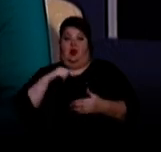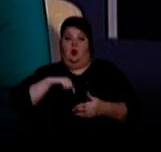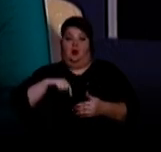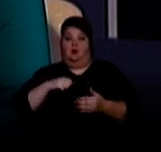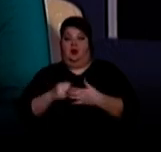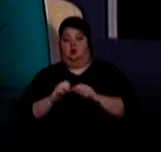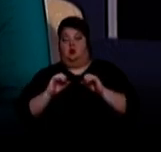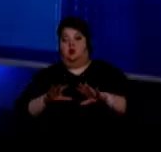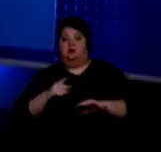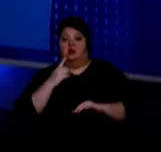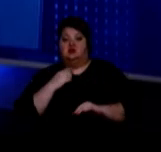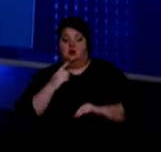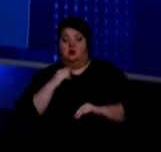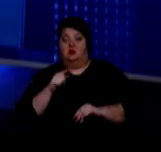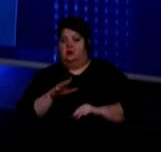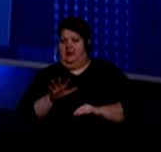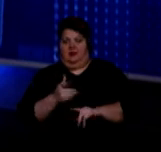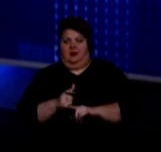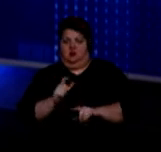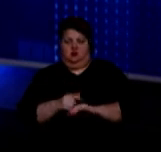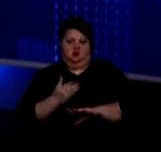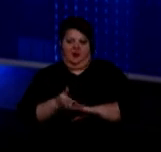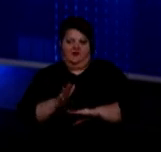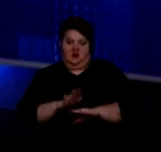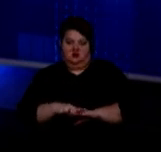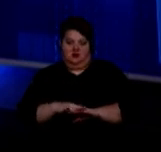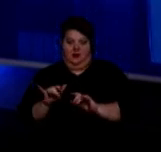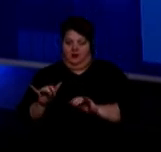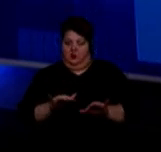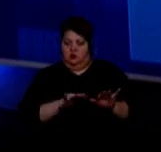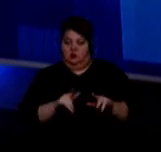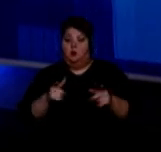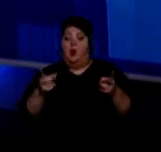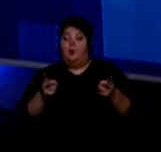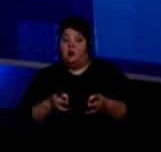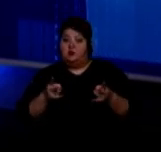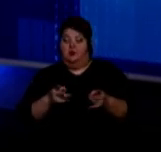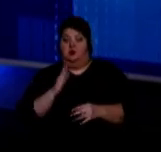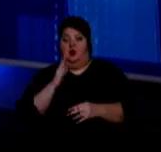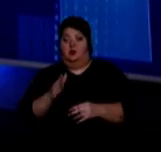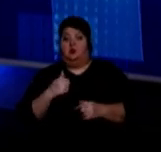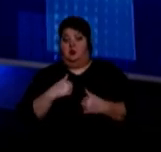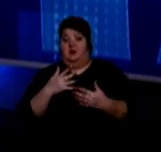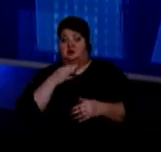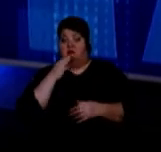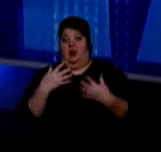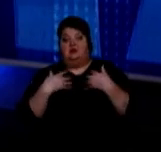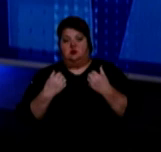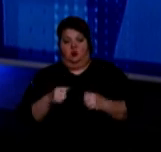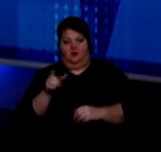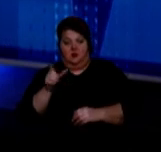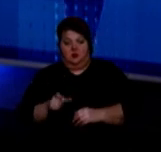крові? Це не дуже важка процедура. Потрібно бути, як я вже сказав, здоровою